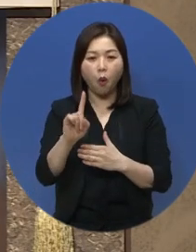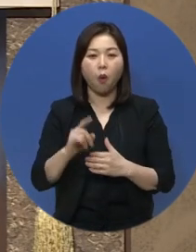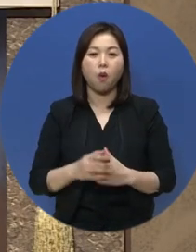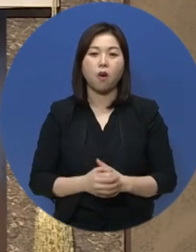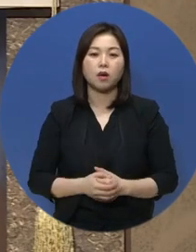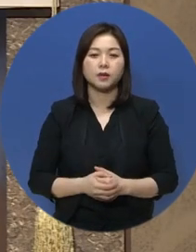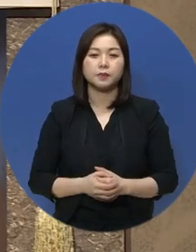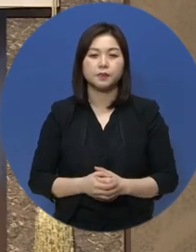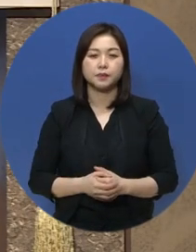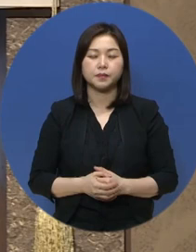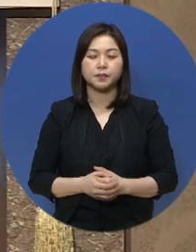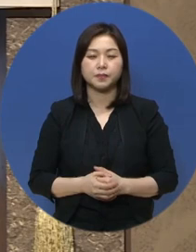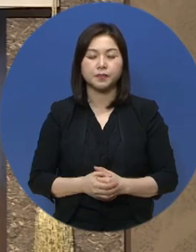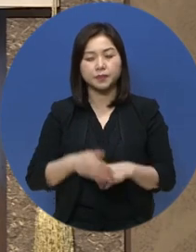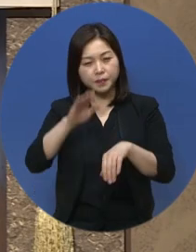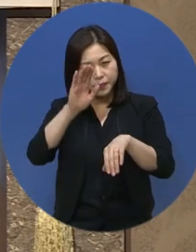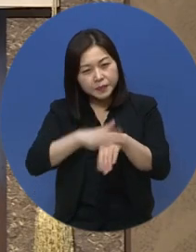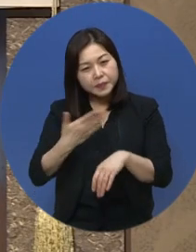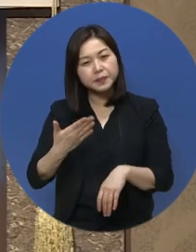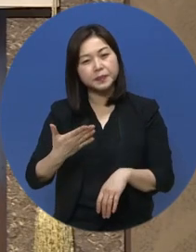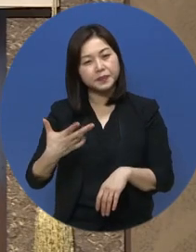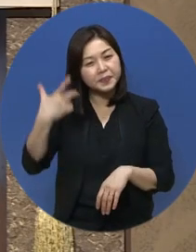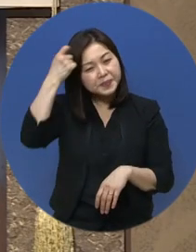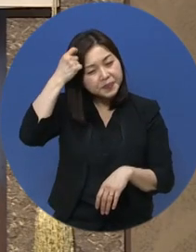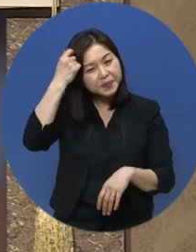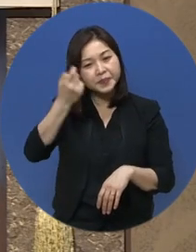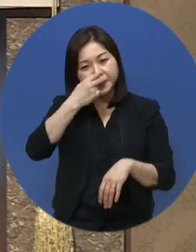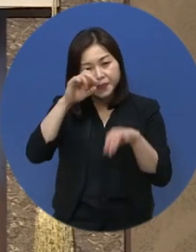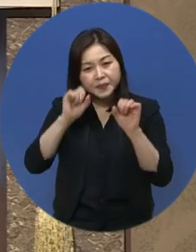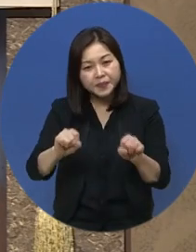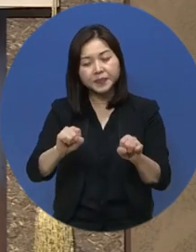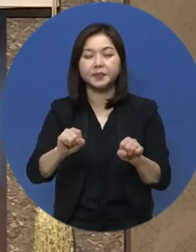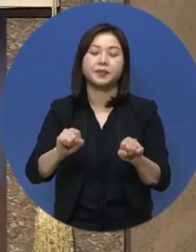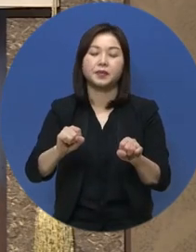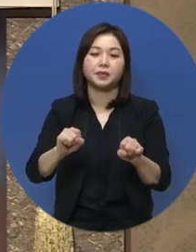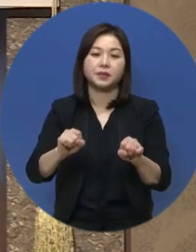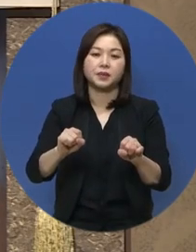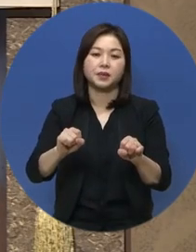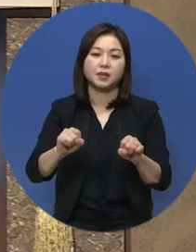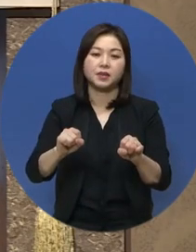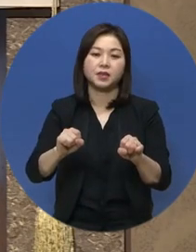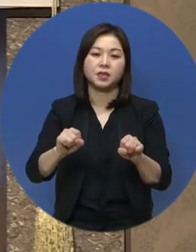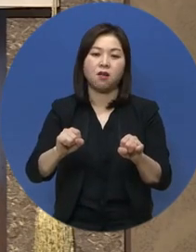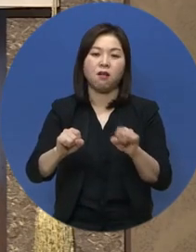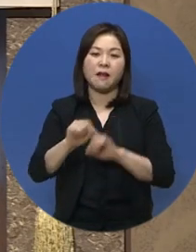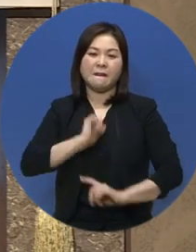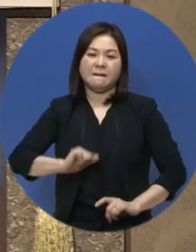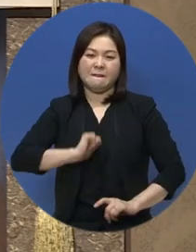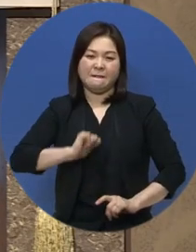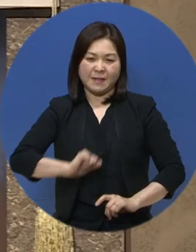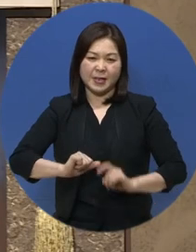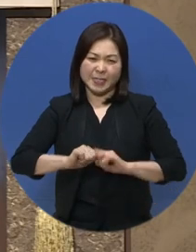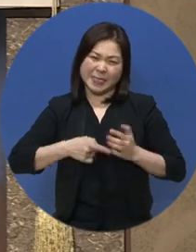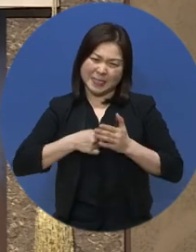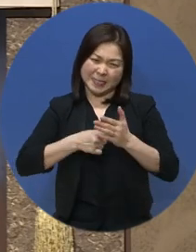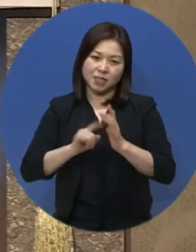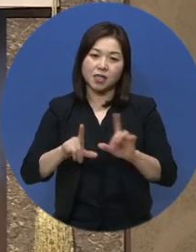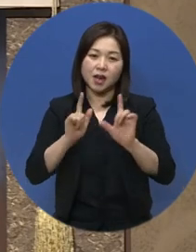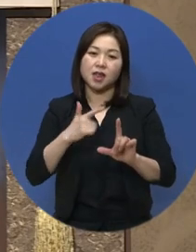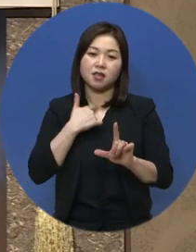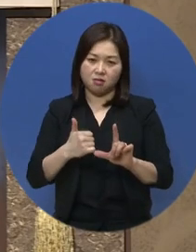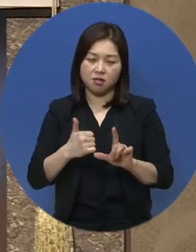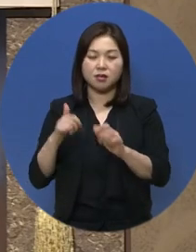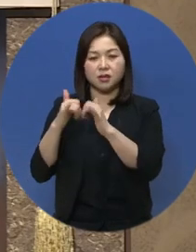그런 나름대로의 좀 왜곡된 생존 본능으로 좀 버텨야만 살아갈 수 있었던 사람이